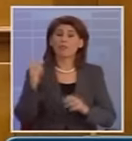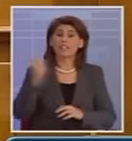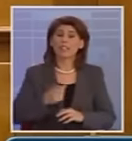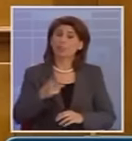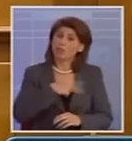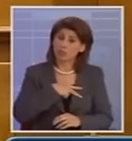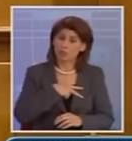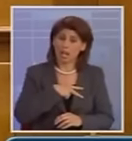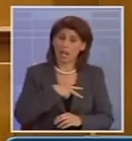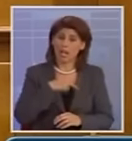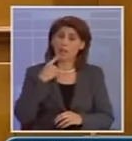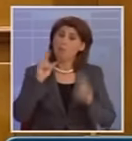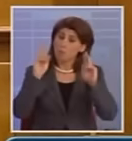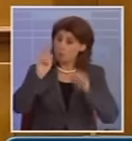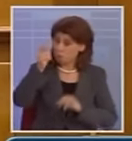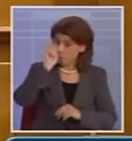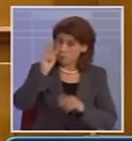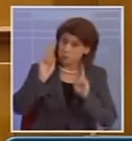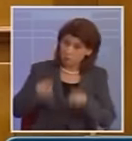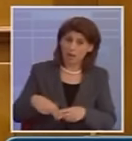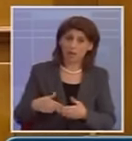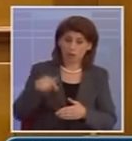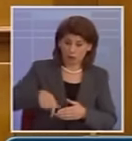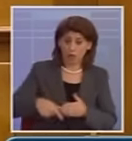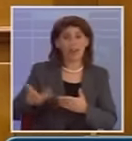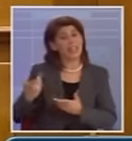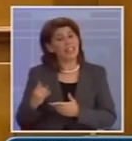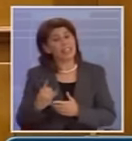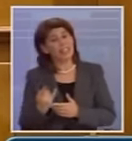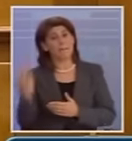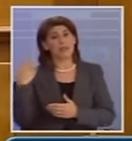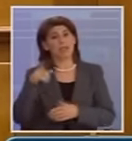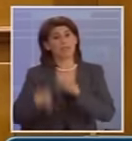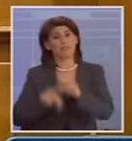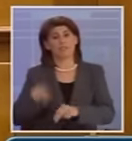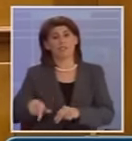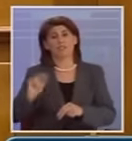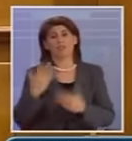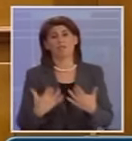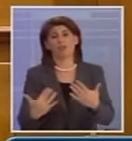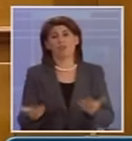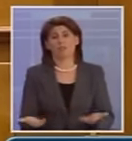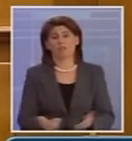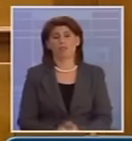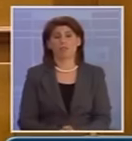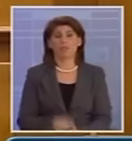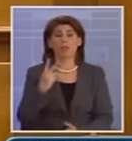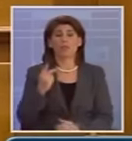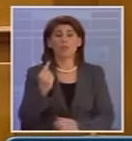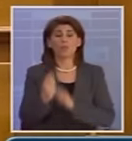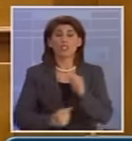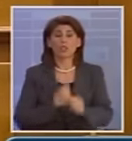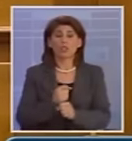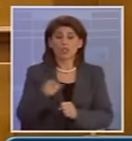σωστά που αναγνωρίζετε σήμερα, τα τώρα ή τα παλιά, τα ψηφίσατε εσείς ποτέ στη Βουλή? Επί 2,5 χρόνια για